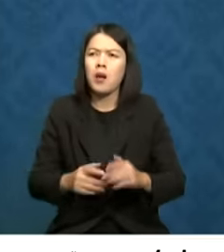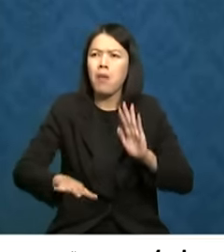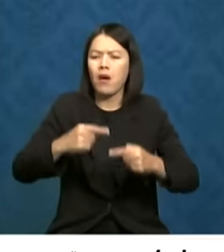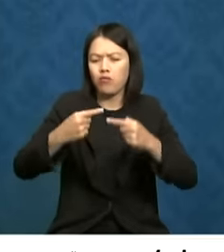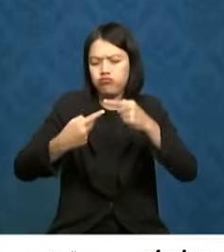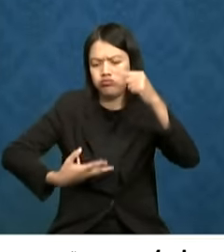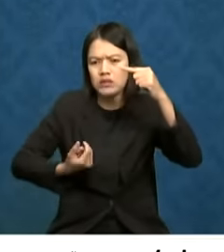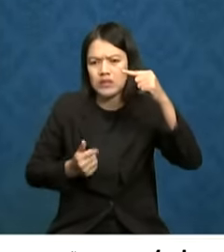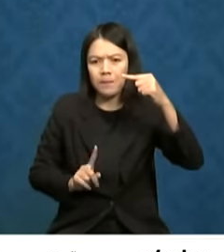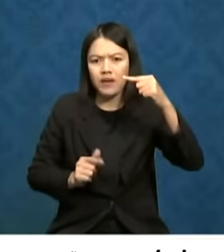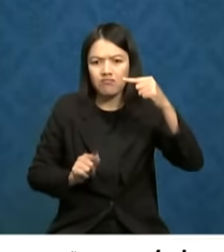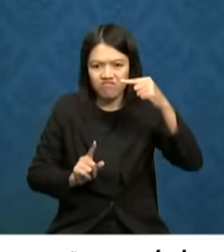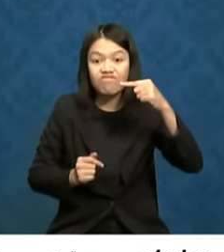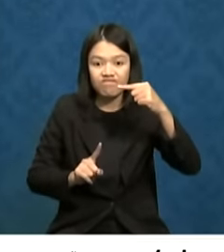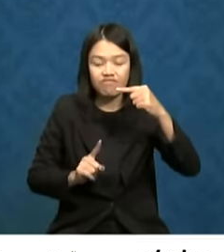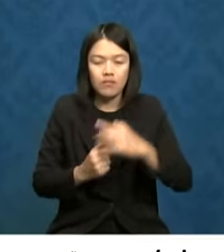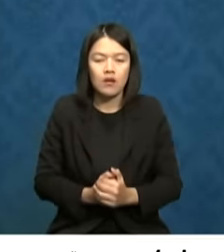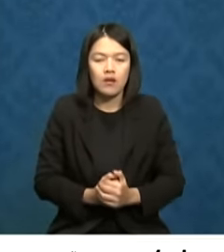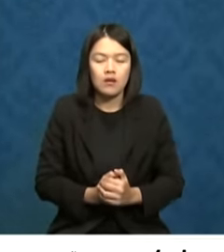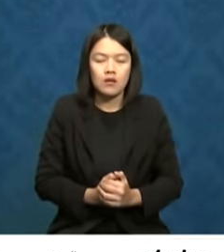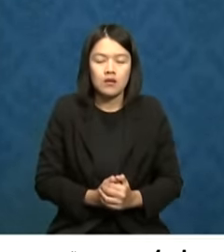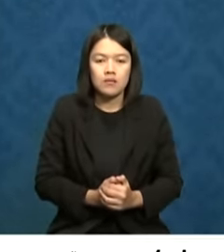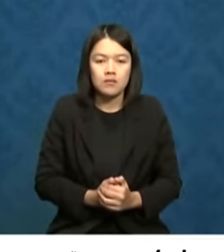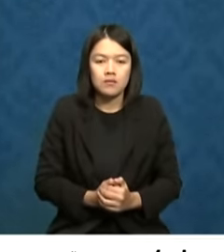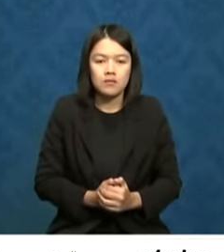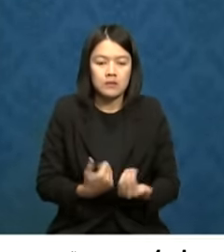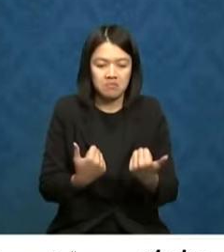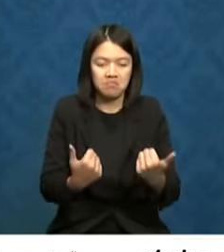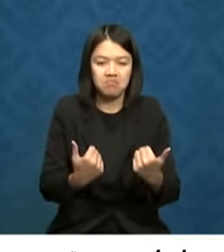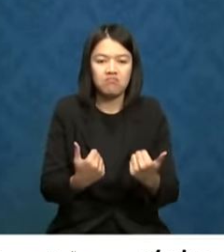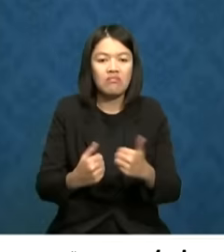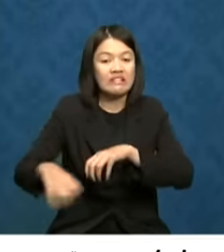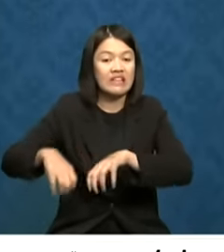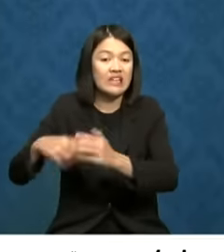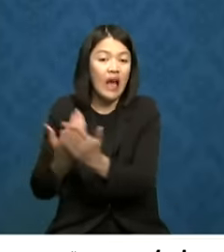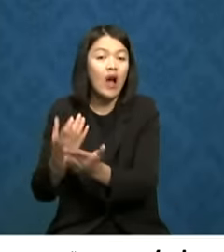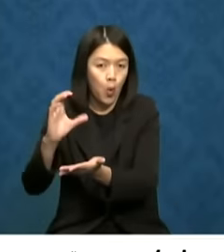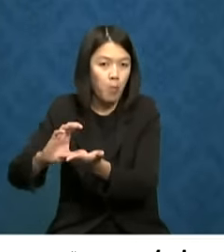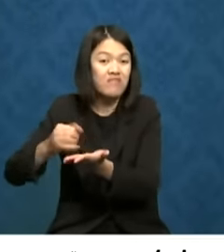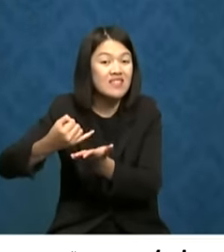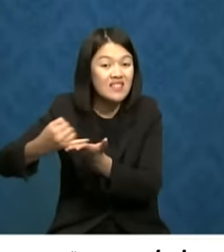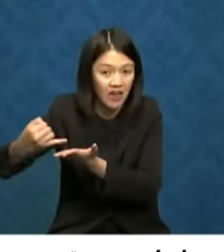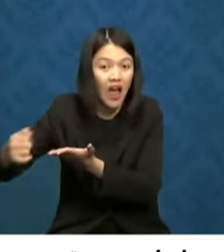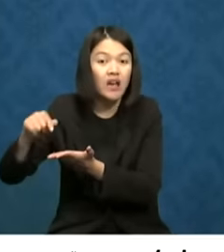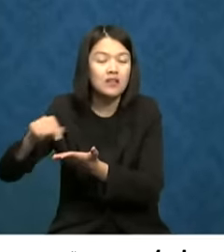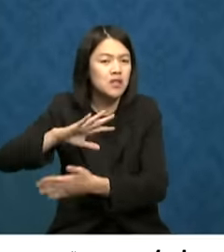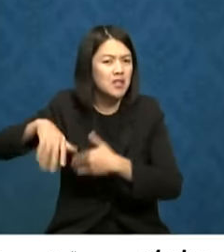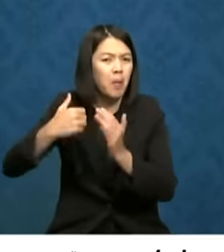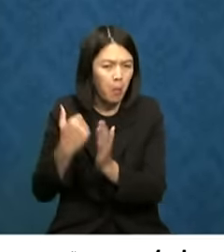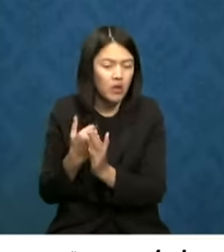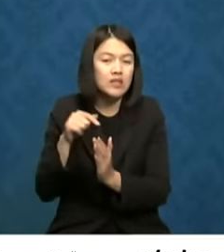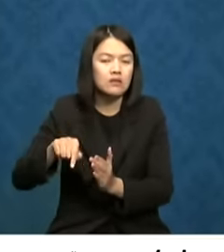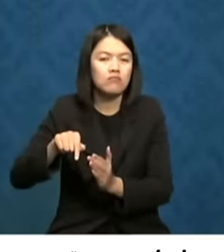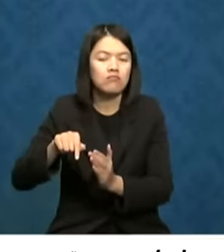รายการต้องบอกว่าขณะนี้การจัดทำงบประมาณรายจ่ายในแบบที่เป็นอยู่